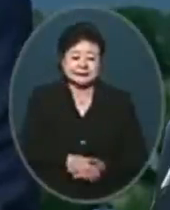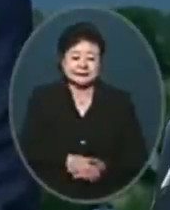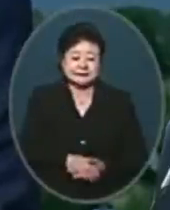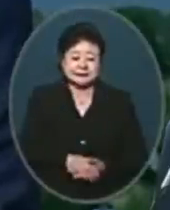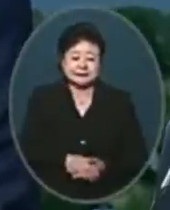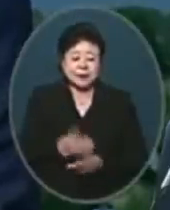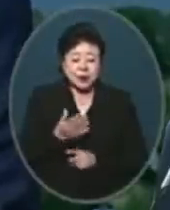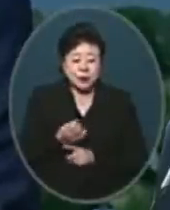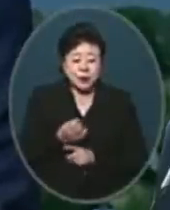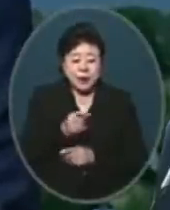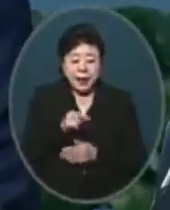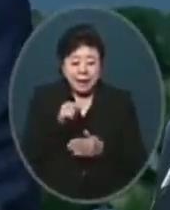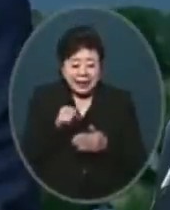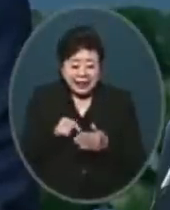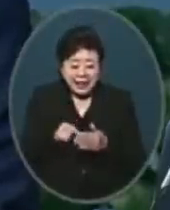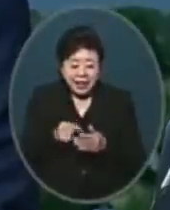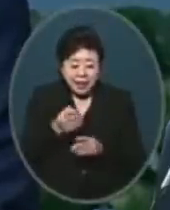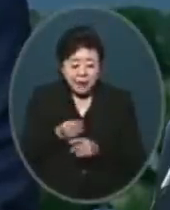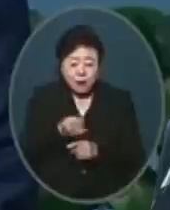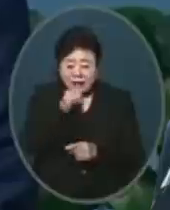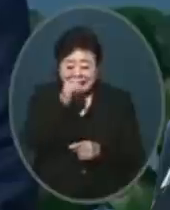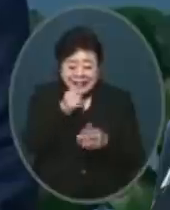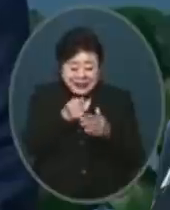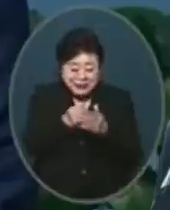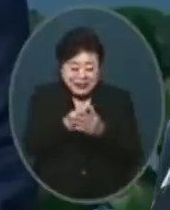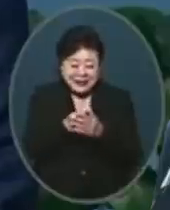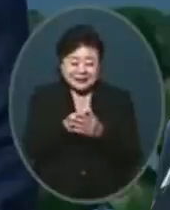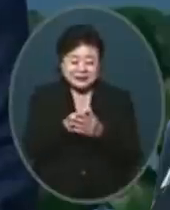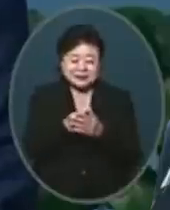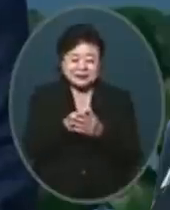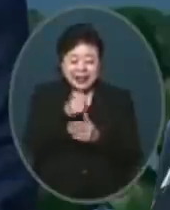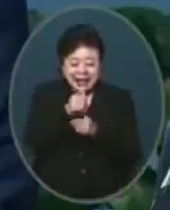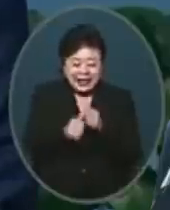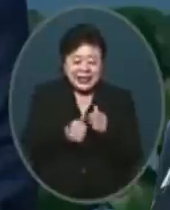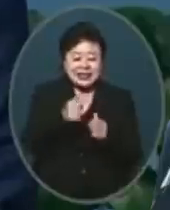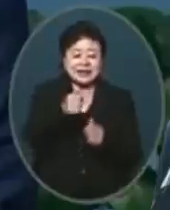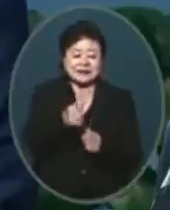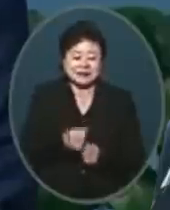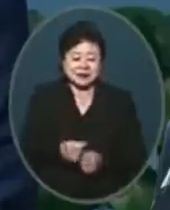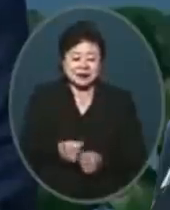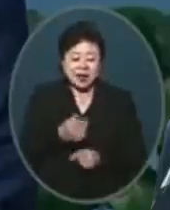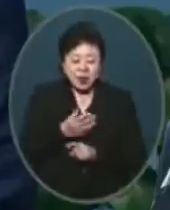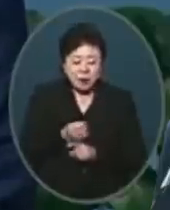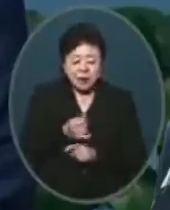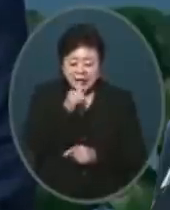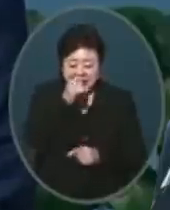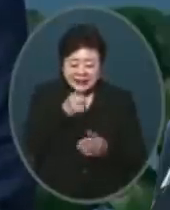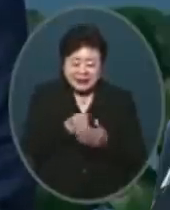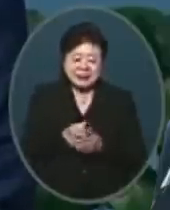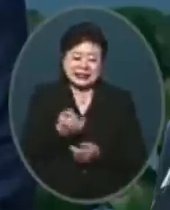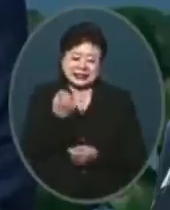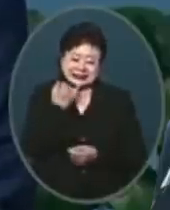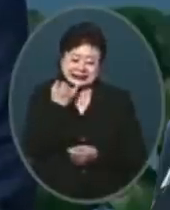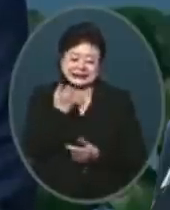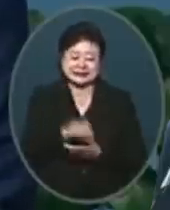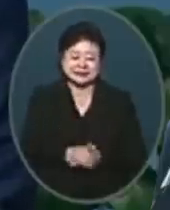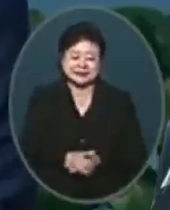그 보배함 속에 보배가 들어있기 때문에 하나님이 보배를 그대로 내버려 놓지 않습니다.